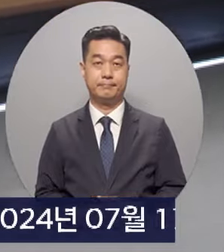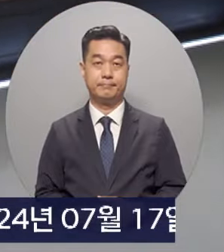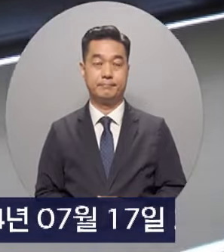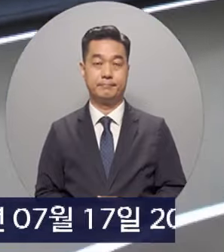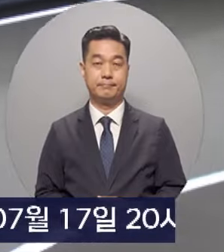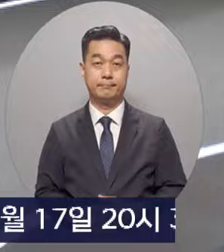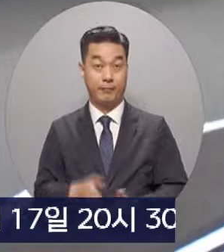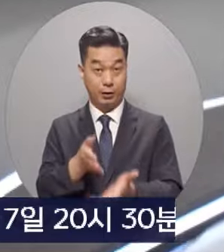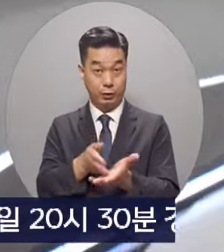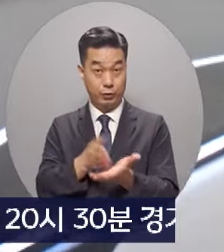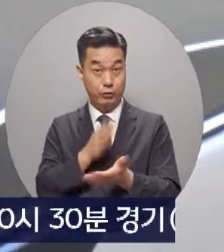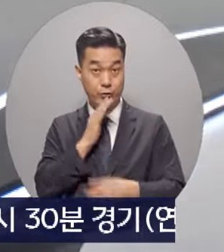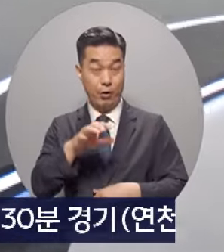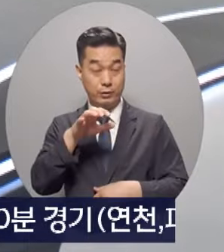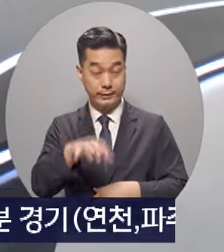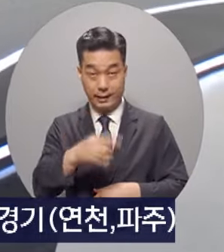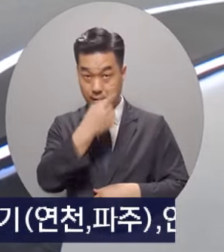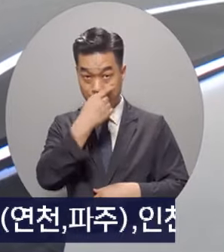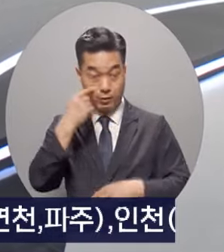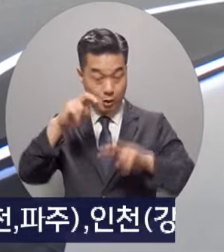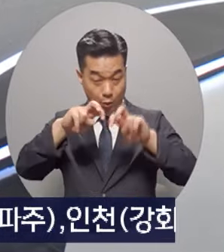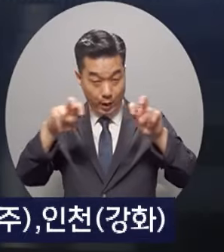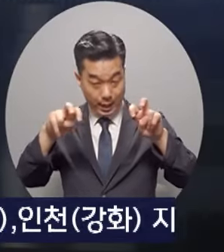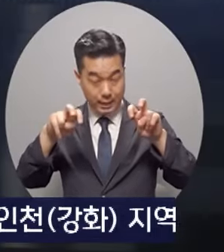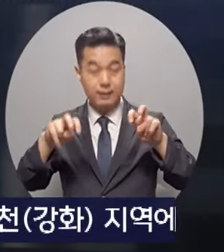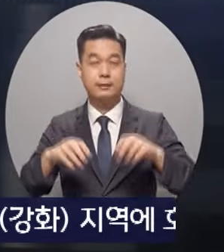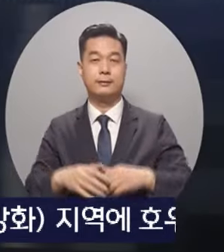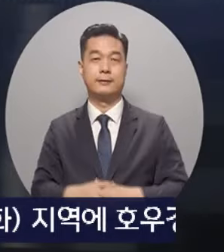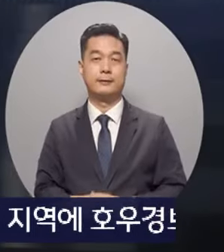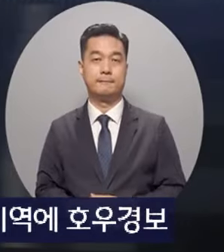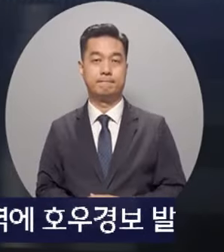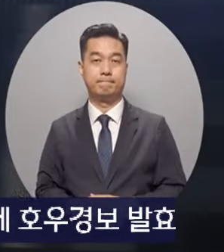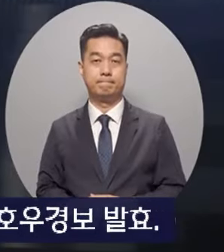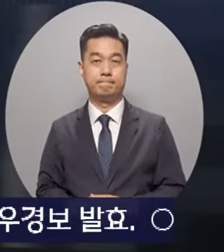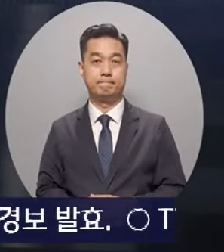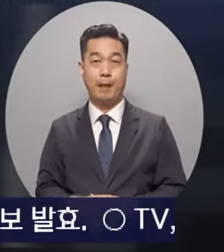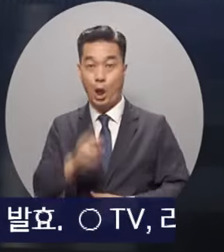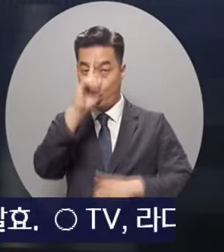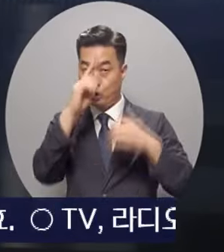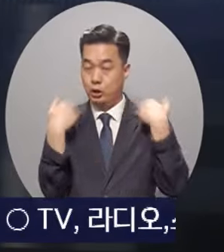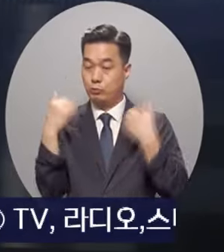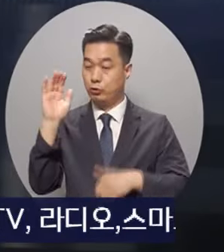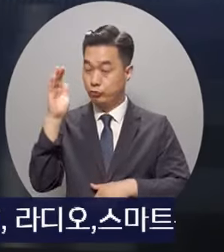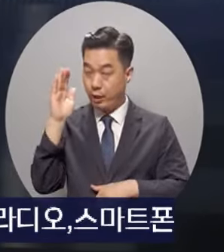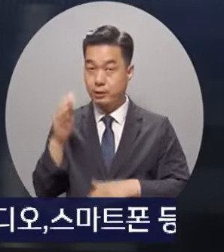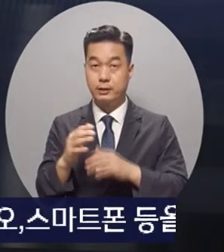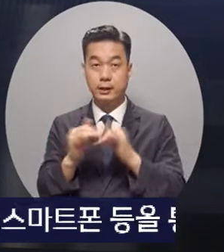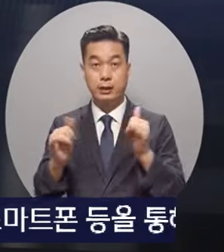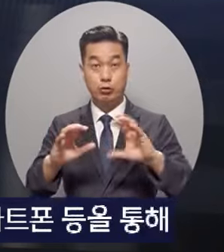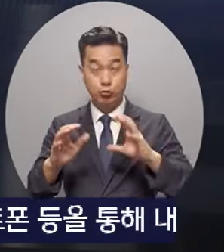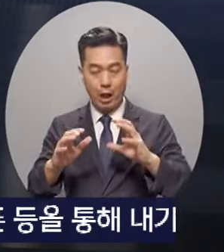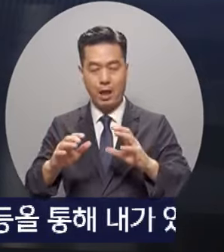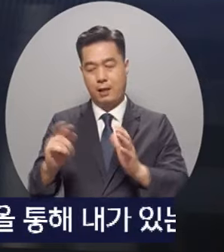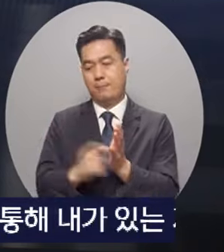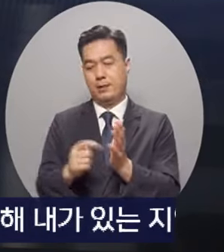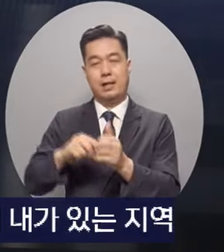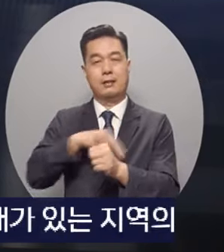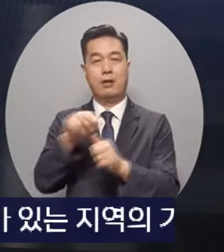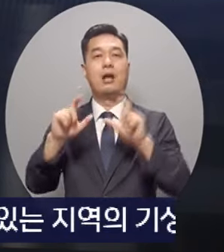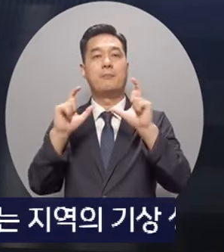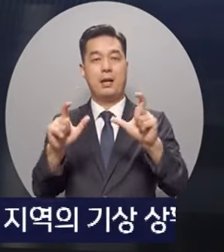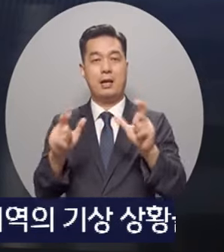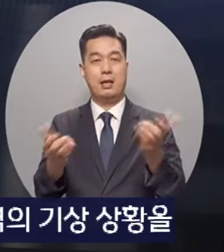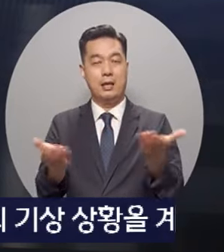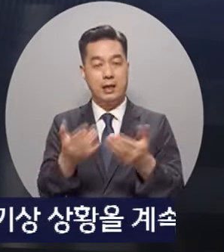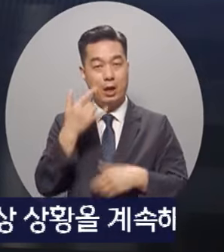뉴스의 현장에서 사실을 확인하는 현장 검증입니다. 정부가 최근 인구 국가 비상사태를 선언했죠. 일하는